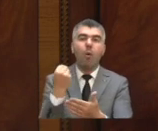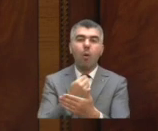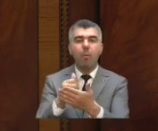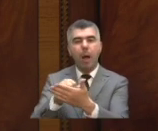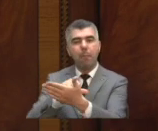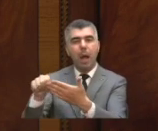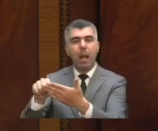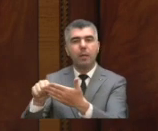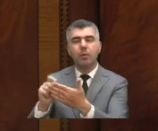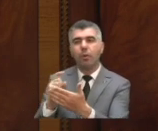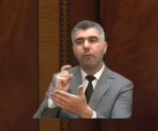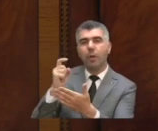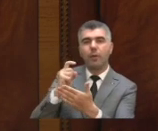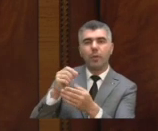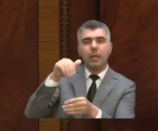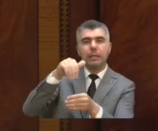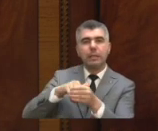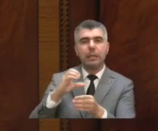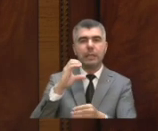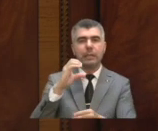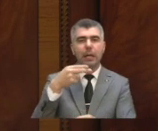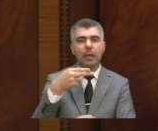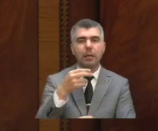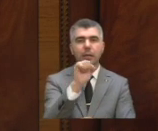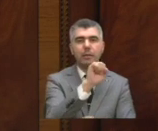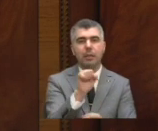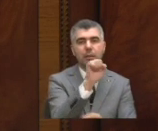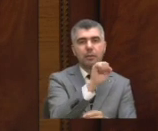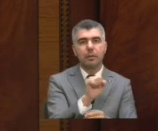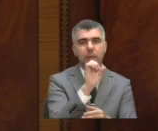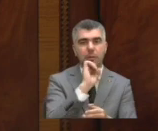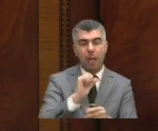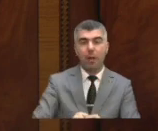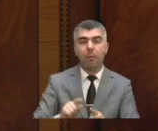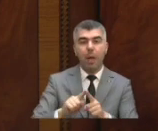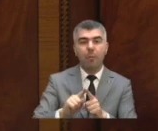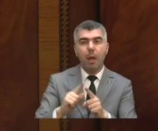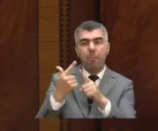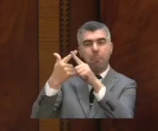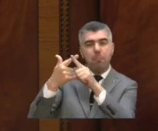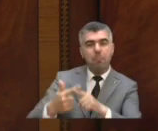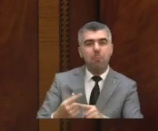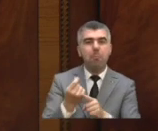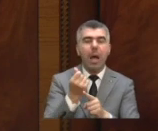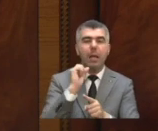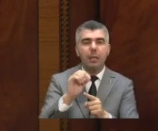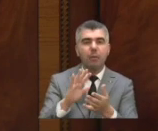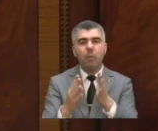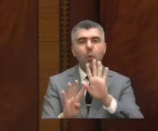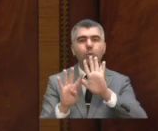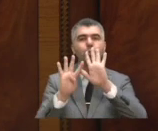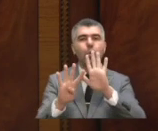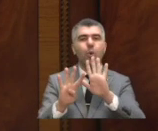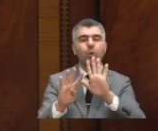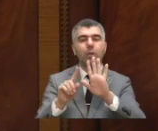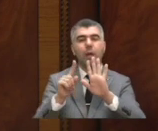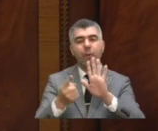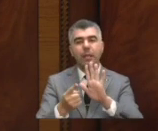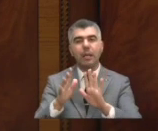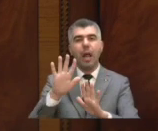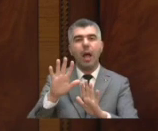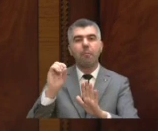الصندوق الوطني للضمان الاجتماعي بغلاف مالي سنوي يقدر ب 9 المليار و500